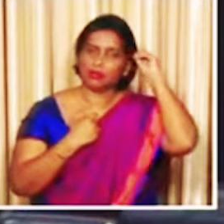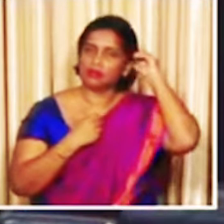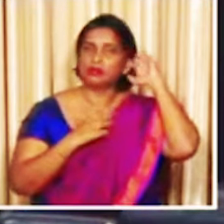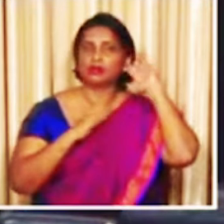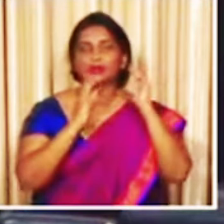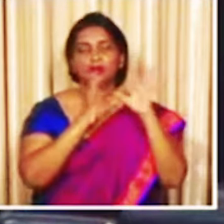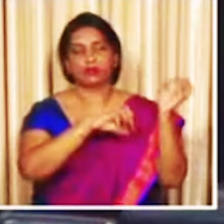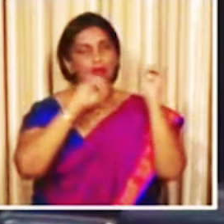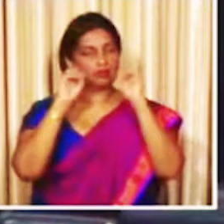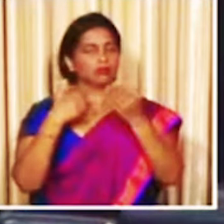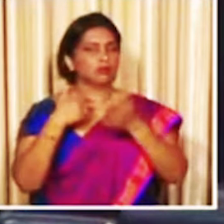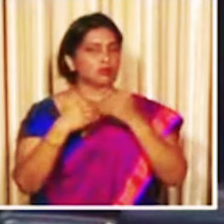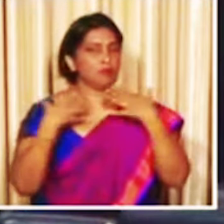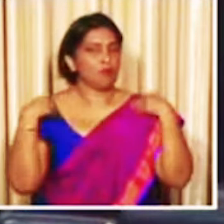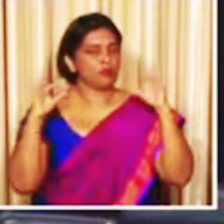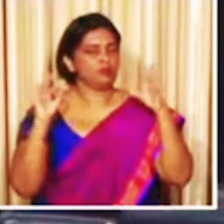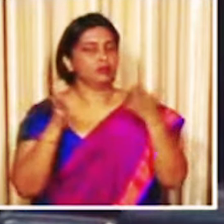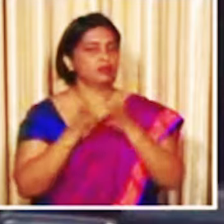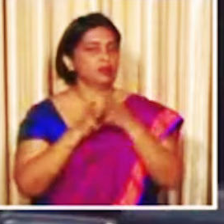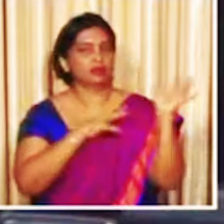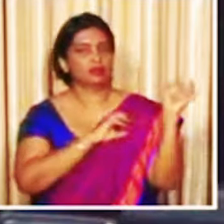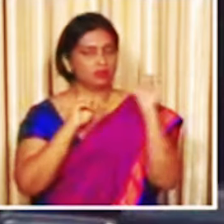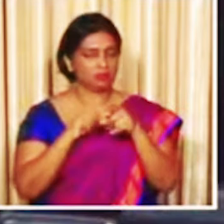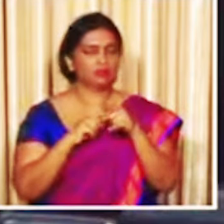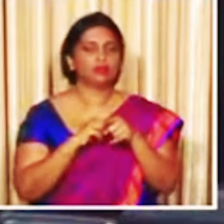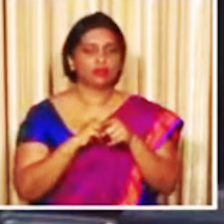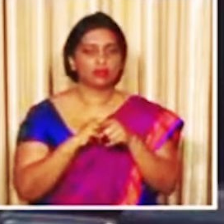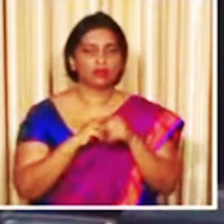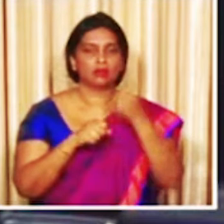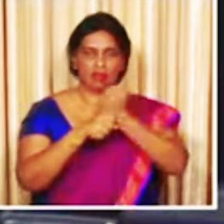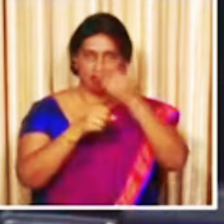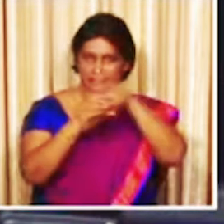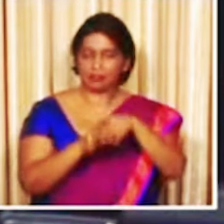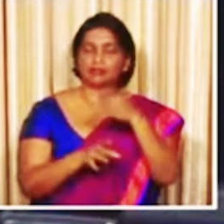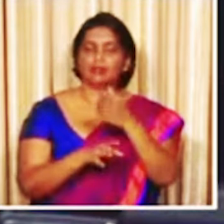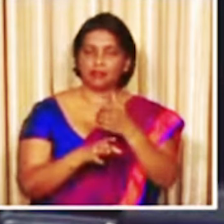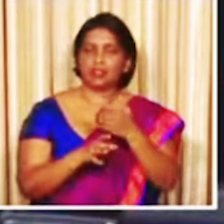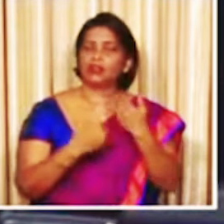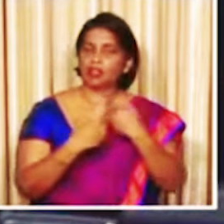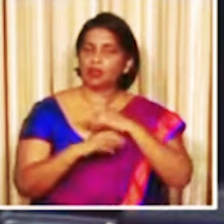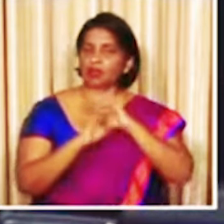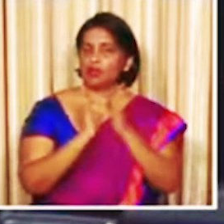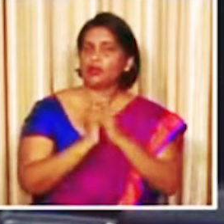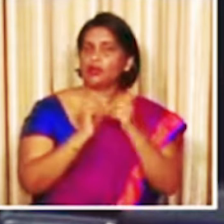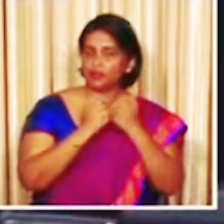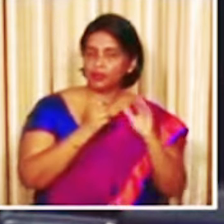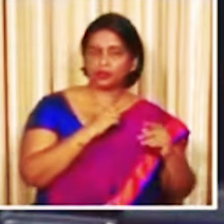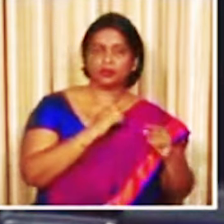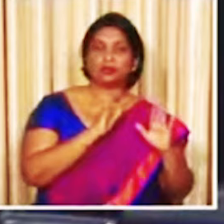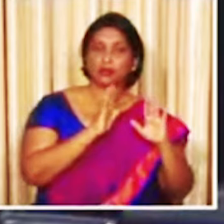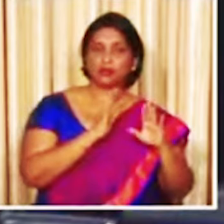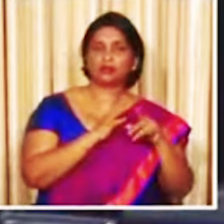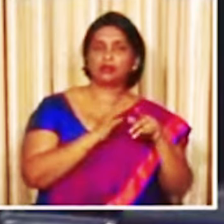බන්ධනාගාරය එතෙන්ට ඉඩකඩ ඇතිව පහසුවෙන් ඉන්න පුළුවන් විදියට ගෙනියන්න ඔබතුමියත් තියාණ්ඩුව හිටියානේ. ඉඳලා අපි ඒ ඔක්කොම කරලා තිබුණේ. නමුත්